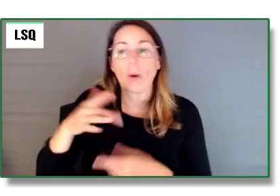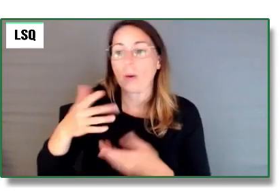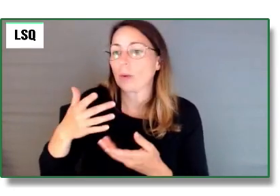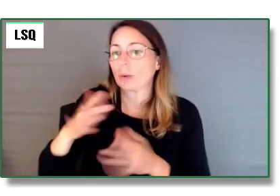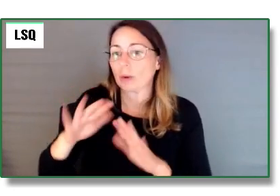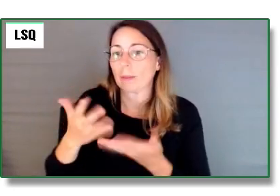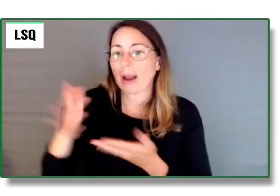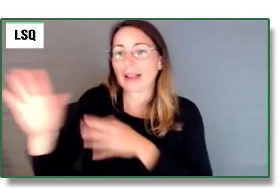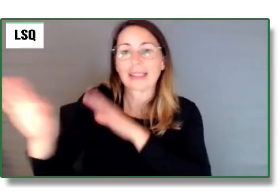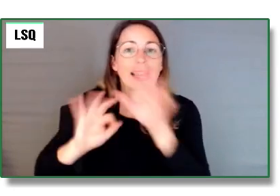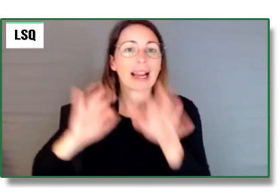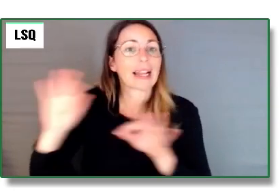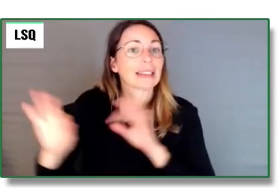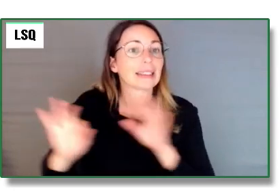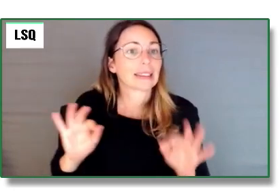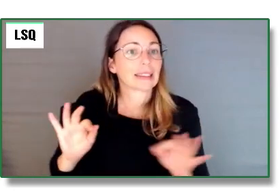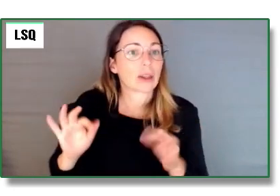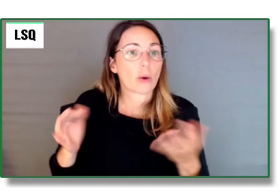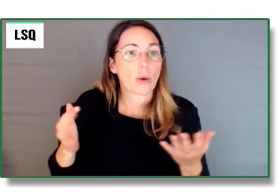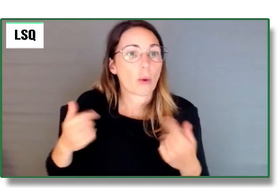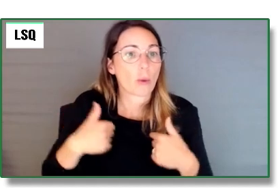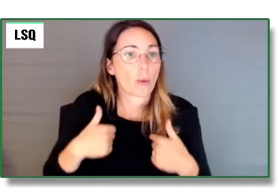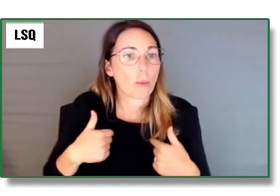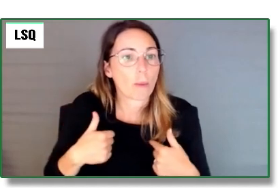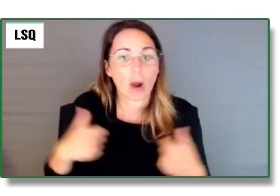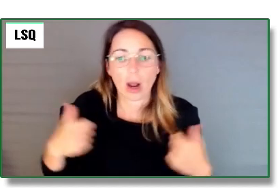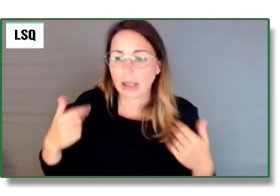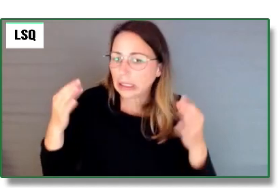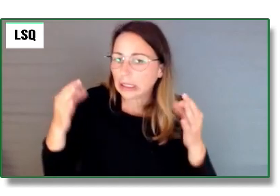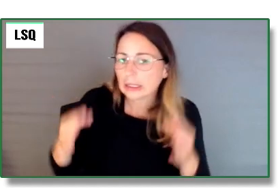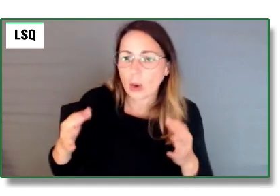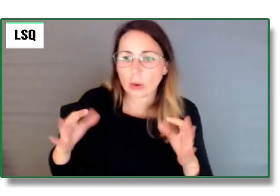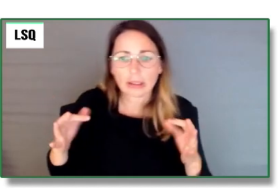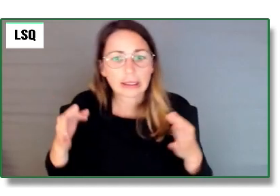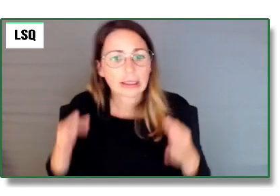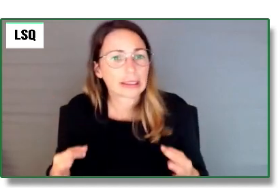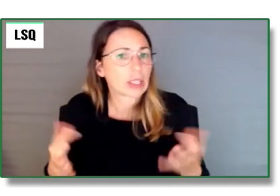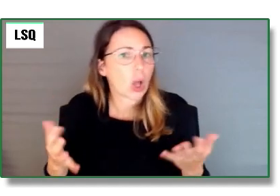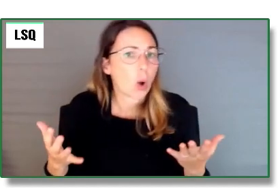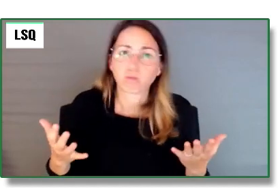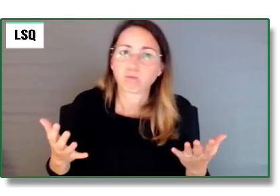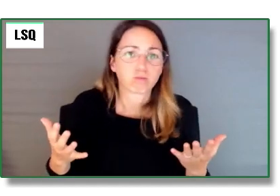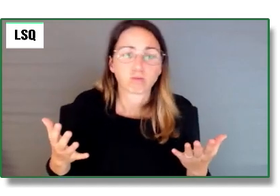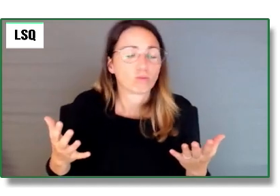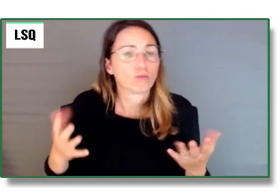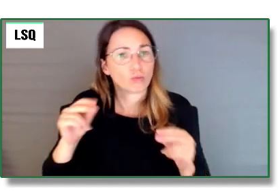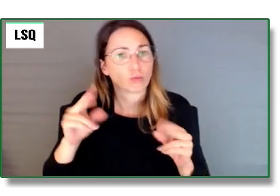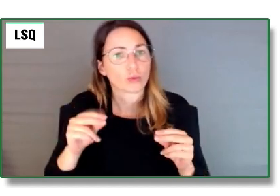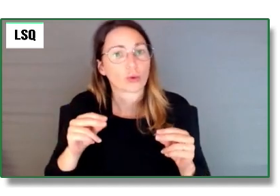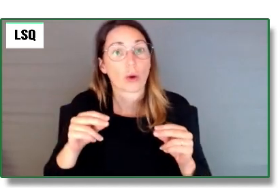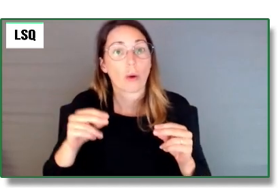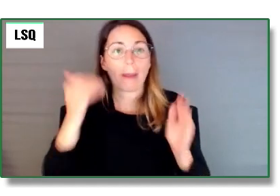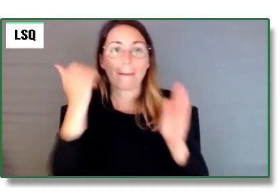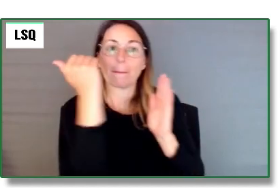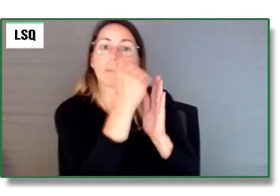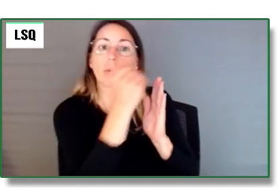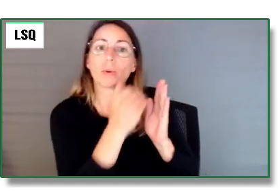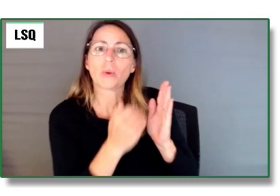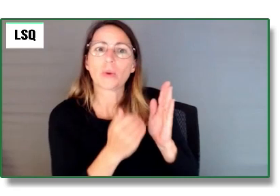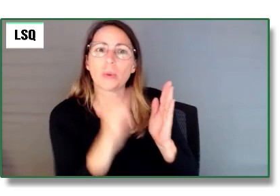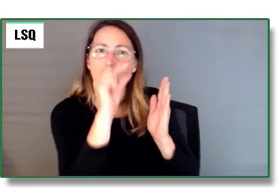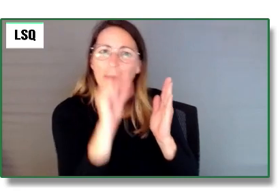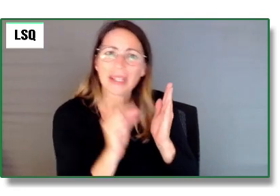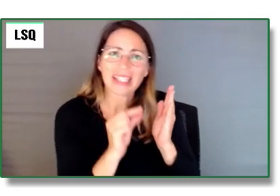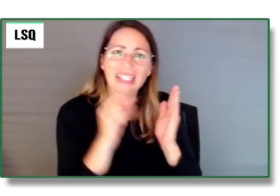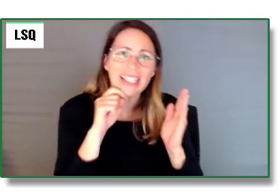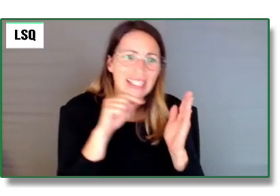de difficulté à prendre des décisions, c'est plutôt que j'ai du mal à lire les menus. L'écriture est trop petite, ils sont trop